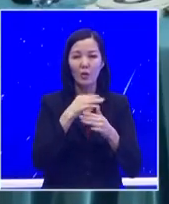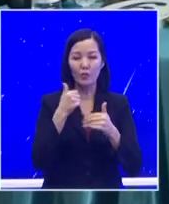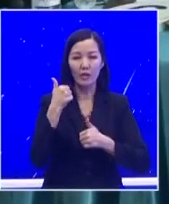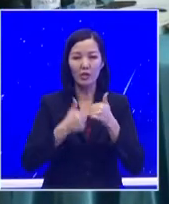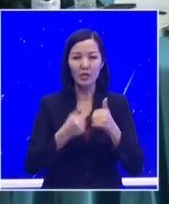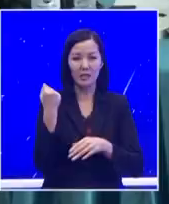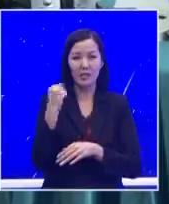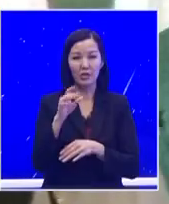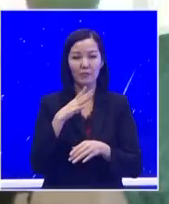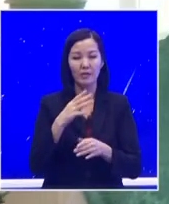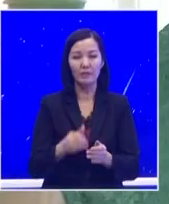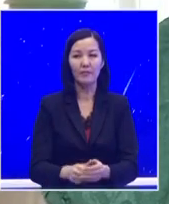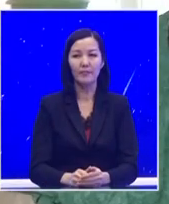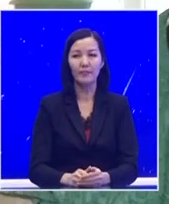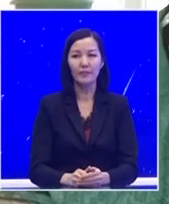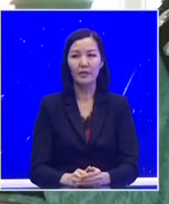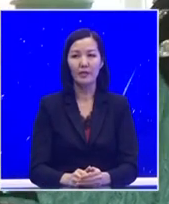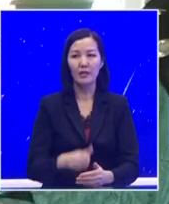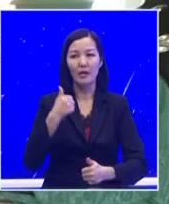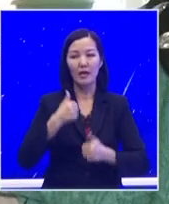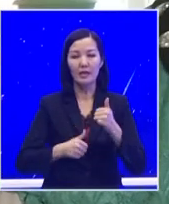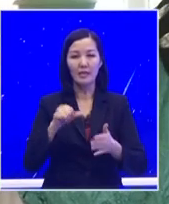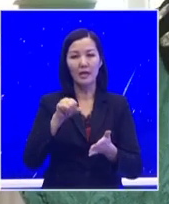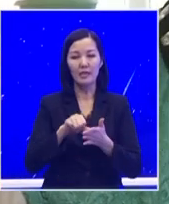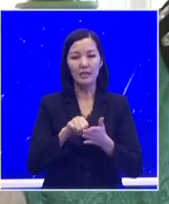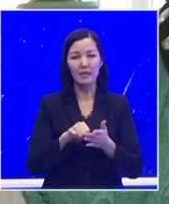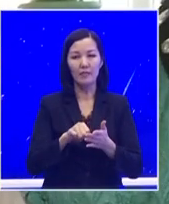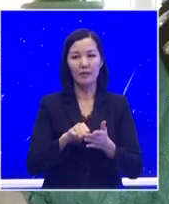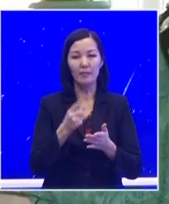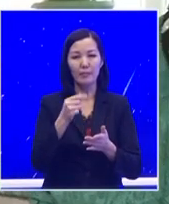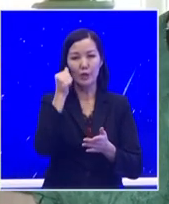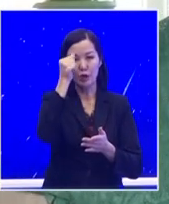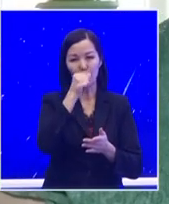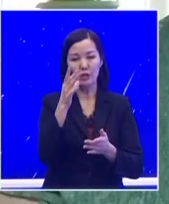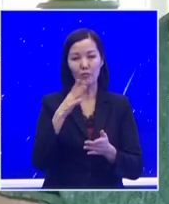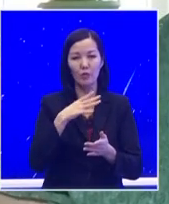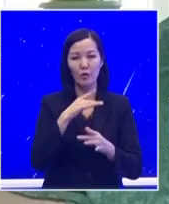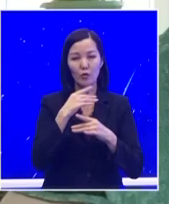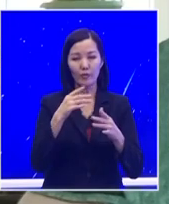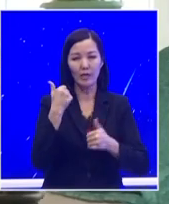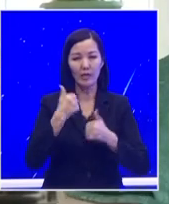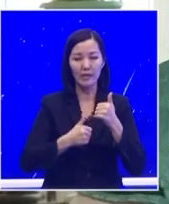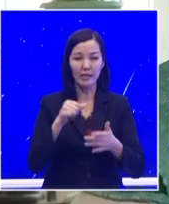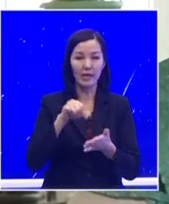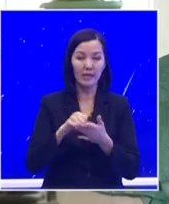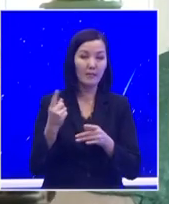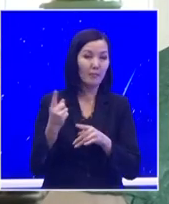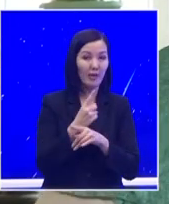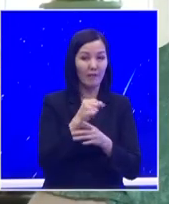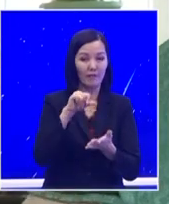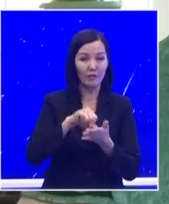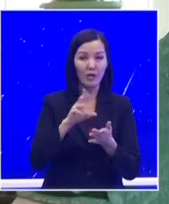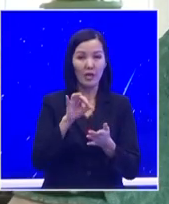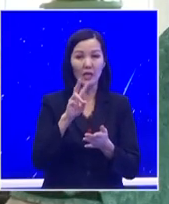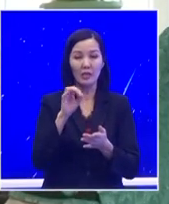додалардың жүлдегері атанған. Осы айтысқа қатысып жүргеніме менің 1 жыл болды. Көптеген айтыстарға қатыстым, ең алғашқы айтысым осы